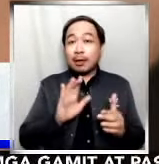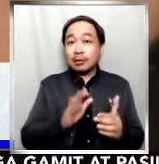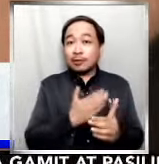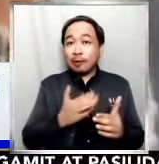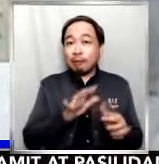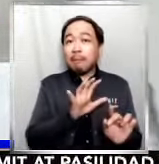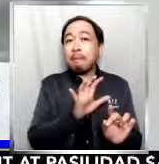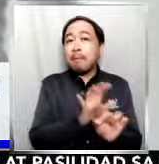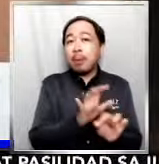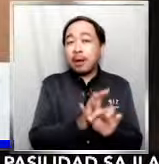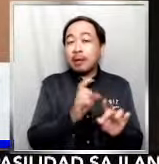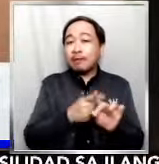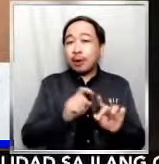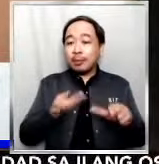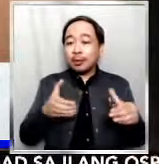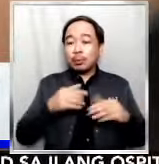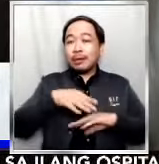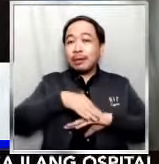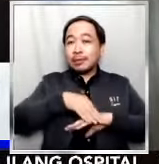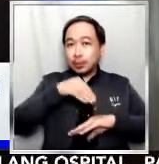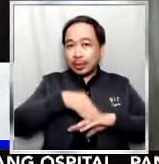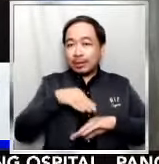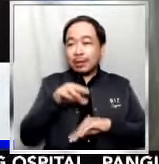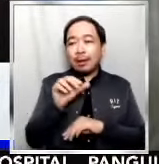pop band na ABBA.